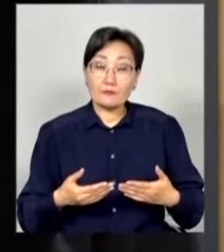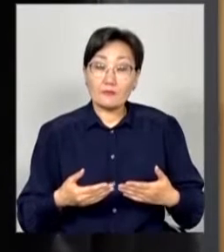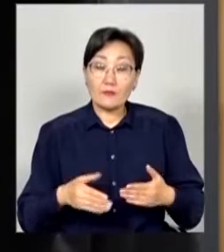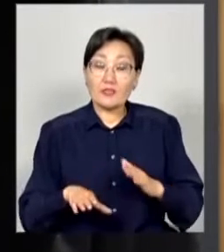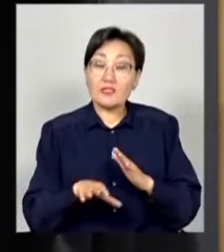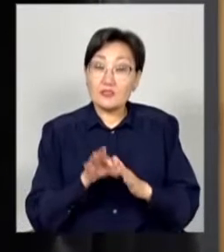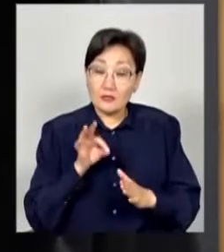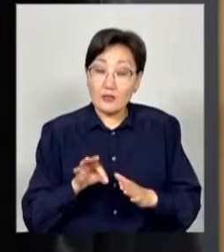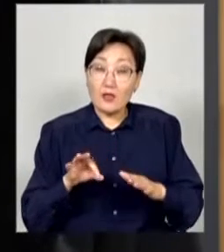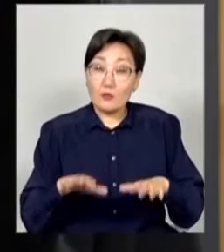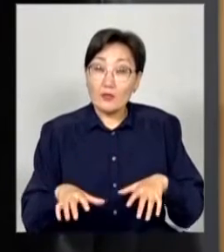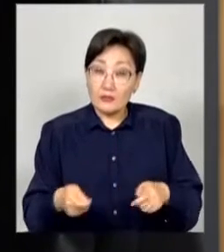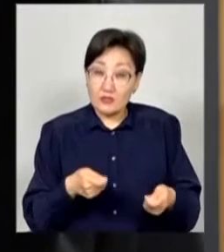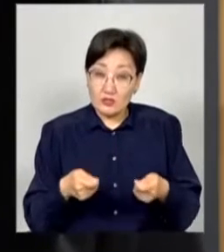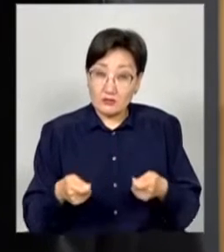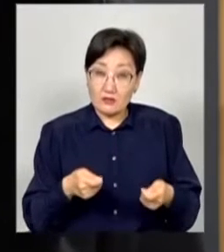сайланған президенттен